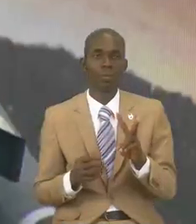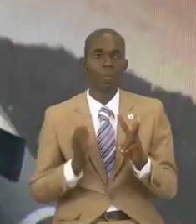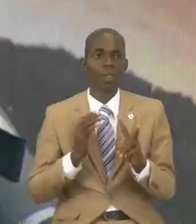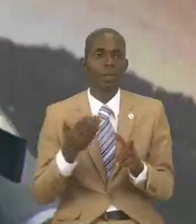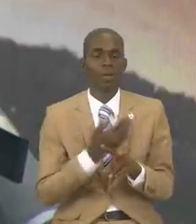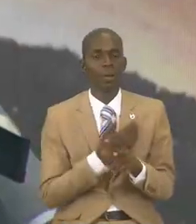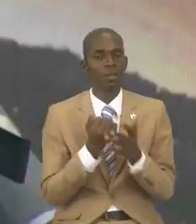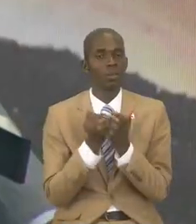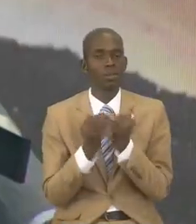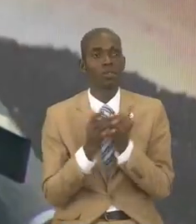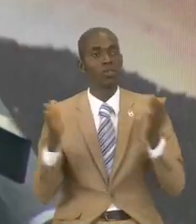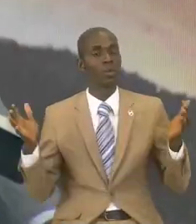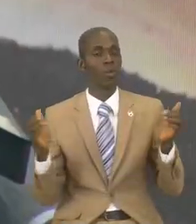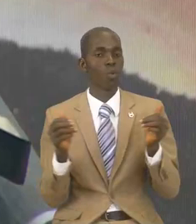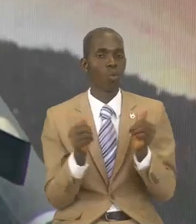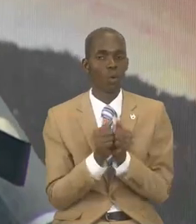notre crucifixion